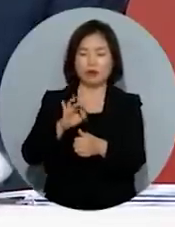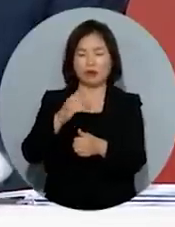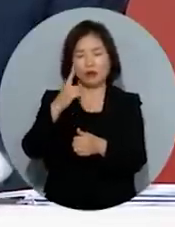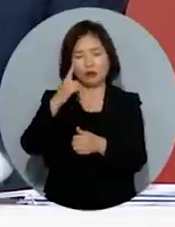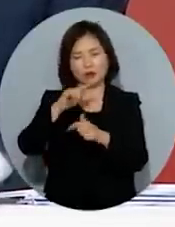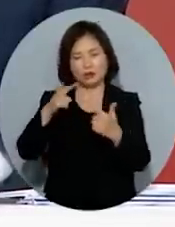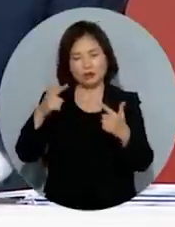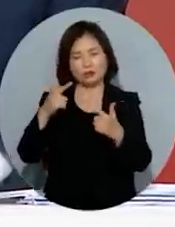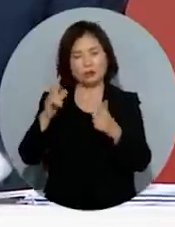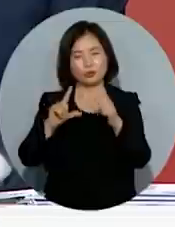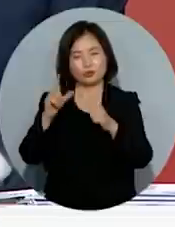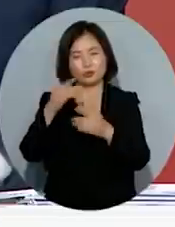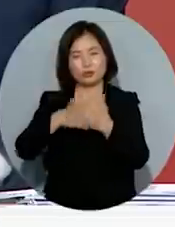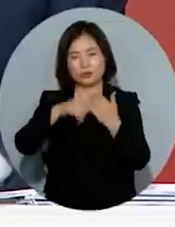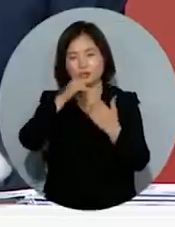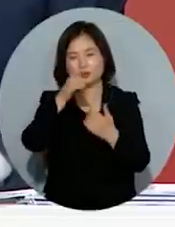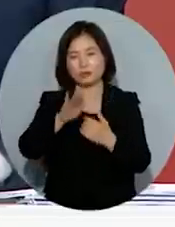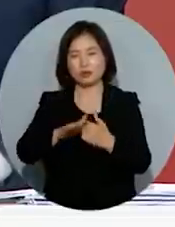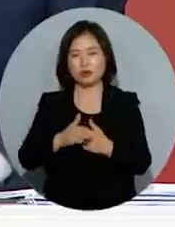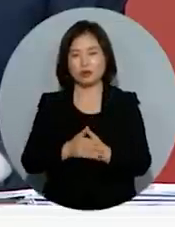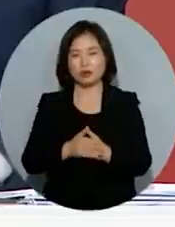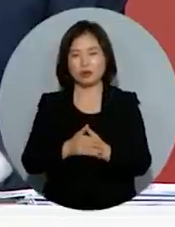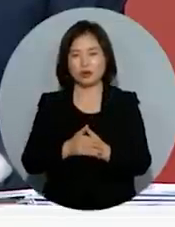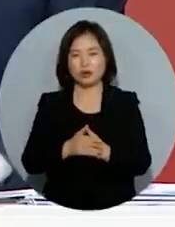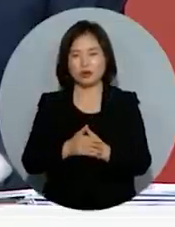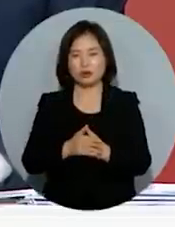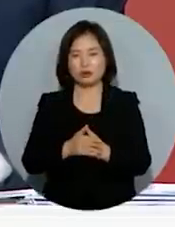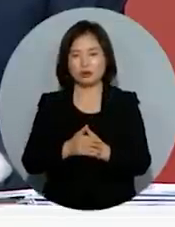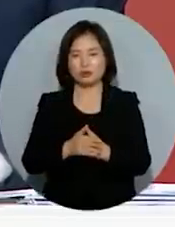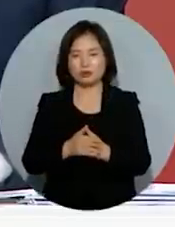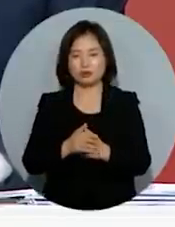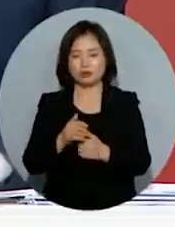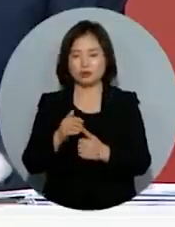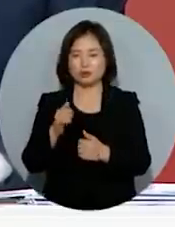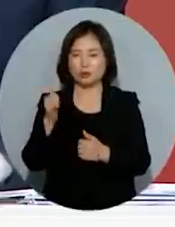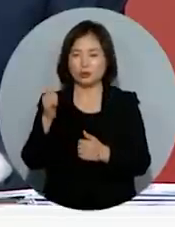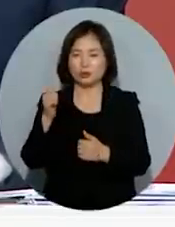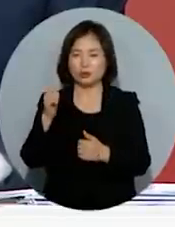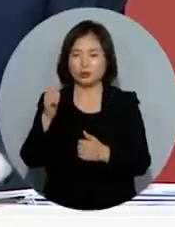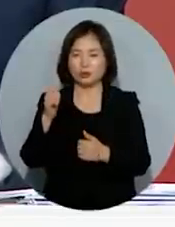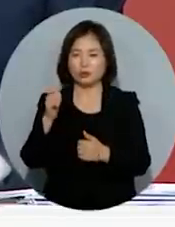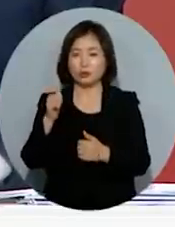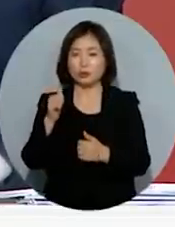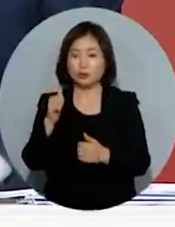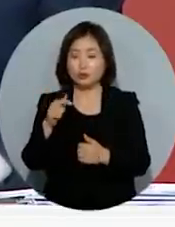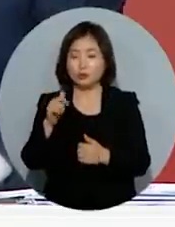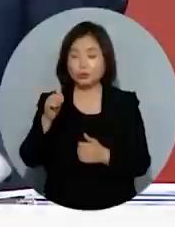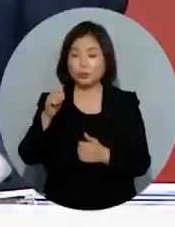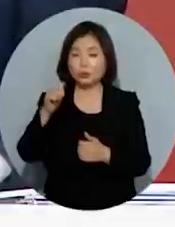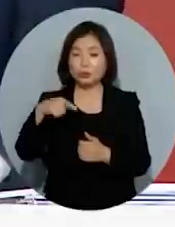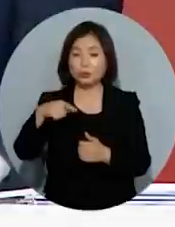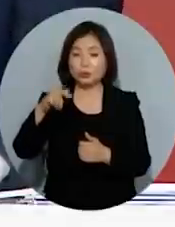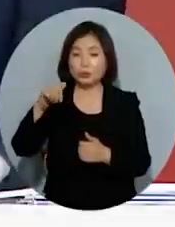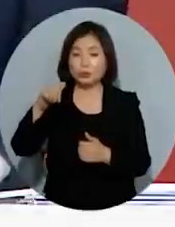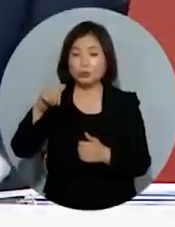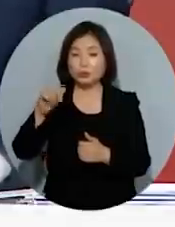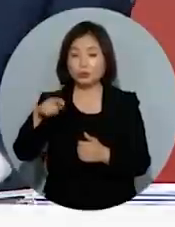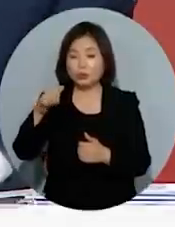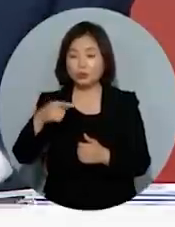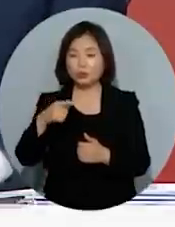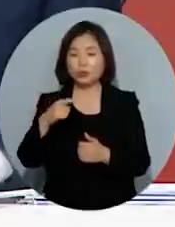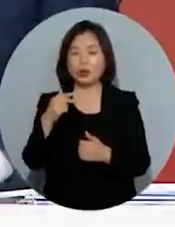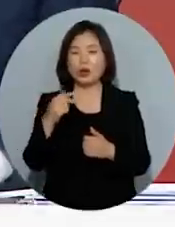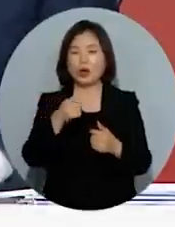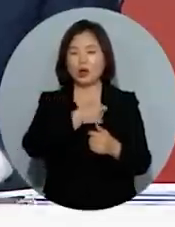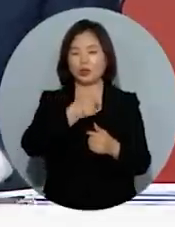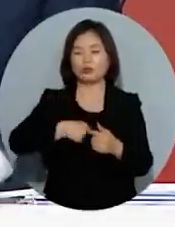장면이 많이 있습니다만은 후흑을 강조하시는 것이 저는 굉장히 인상적이었거든요. 예? 그리고 후흑. 아, 그거는 미국,